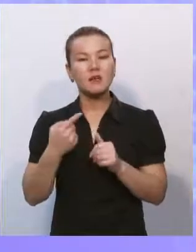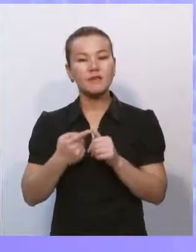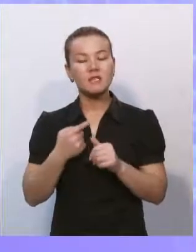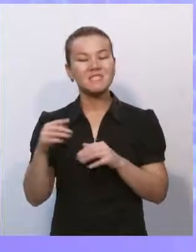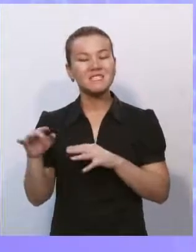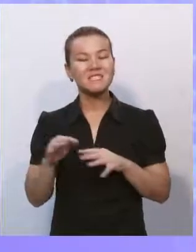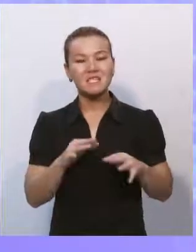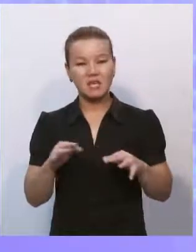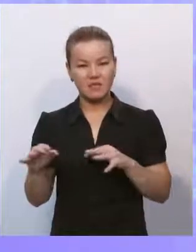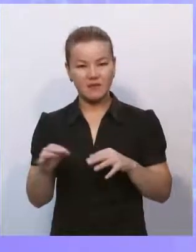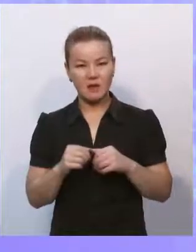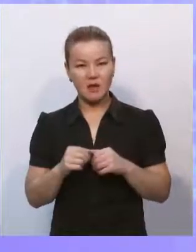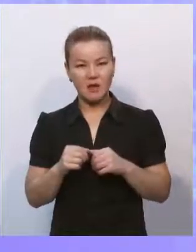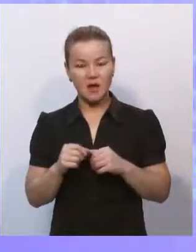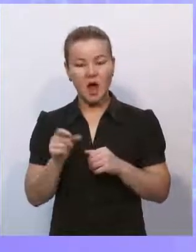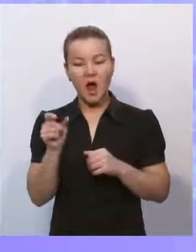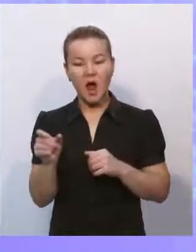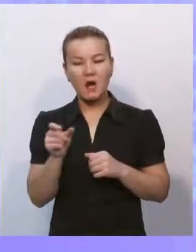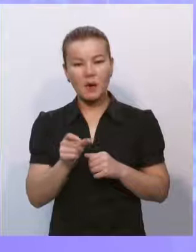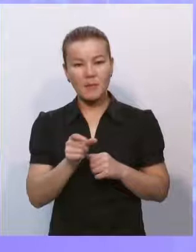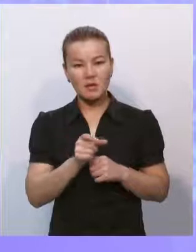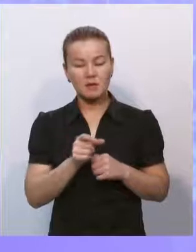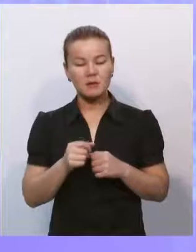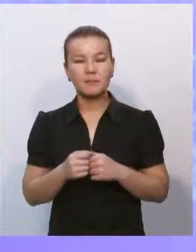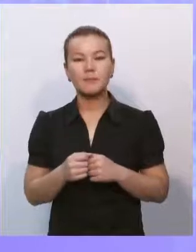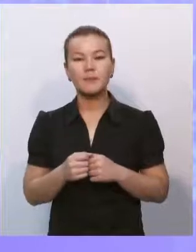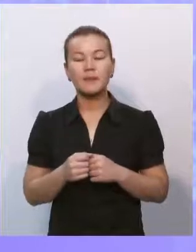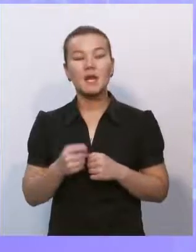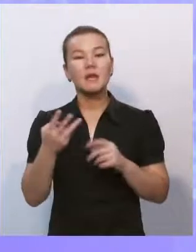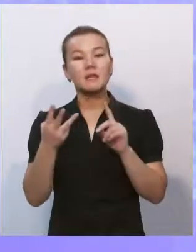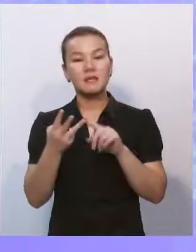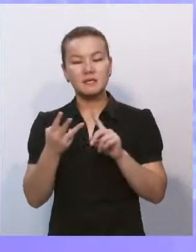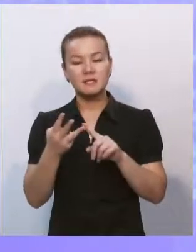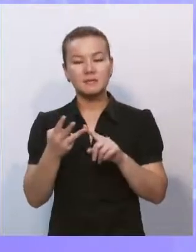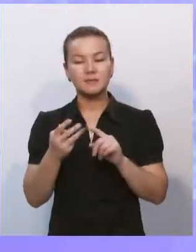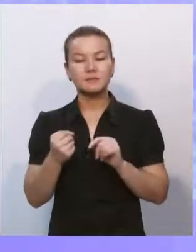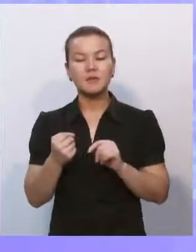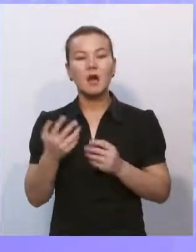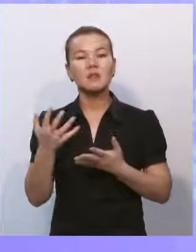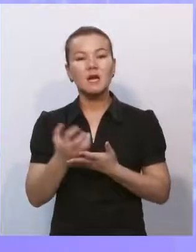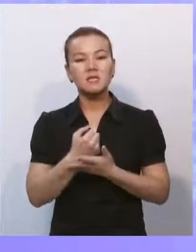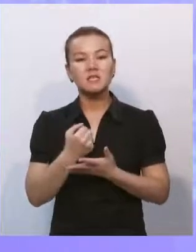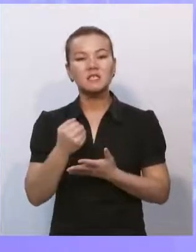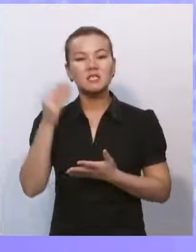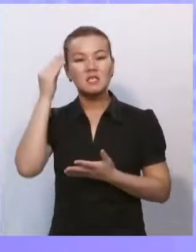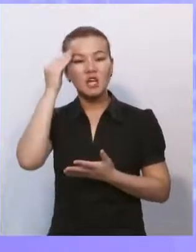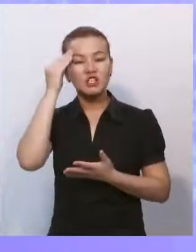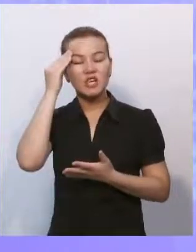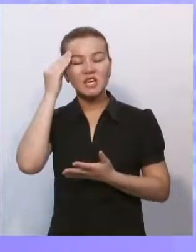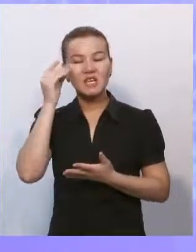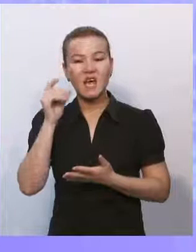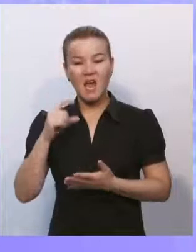действия компоненты 3 найдете значение